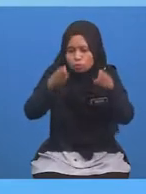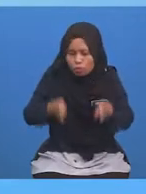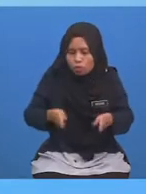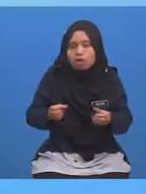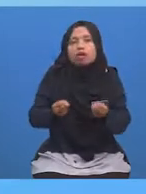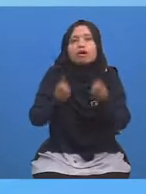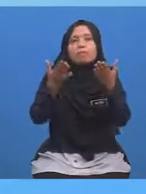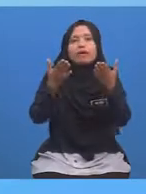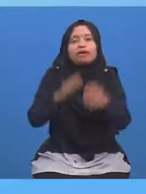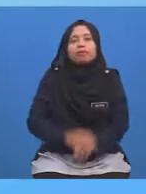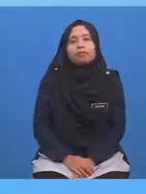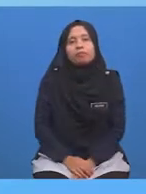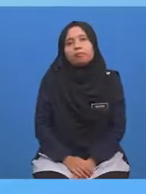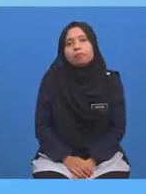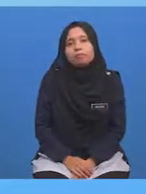ramai.